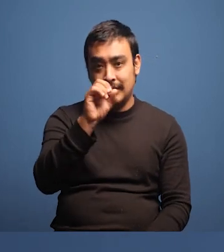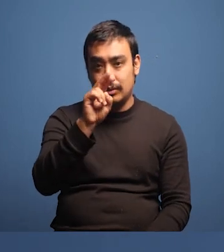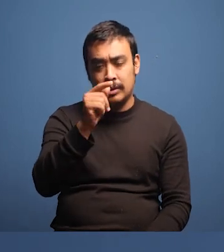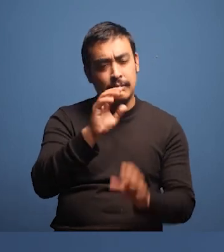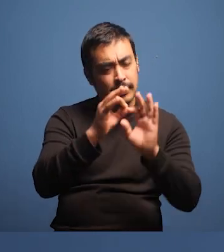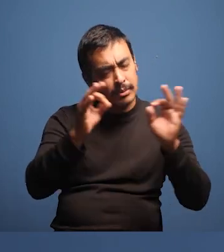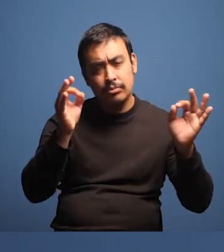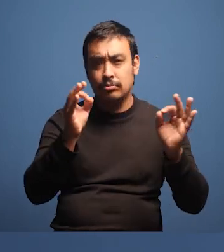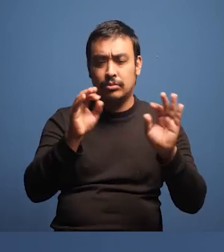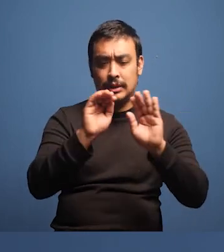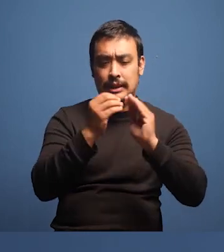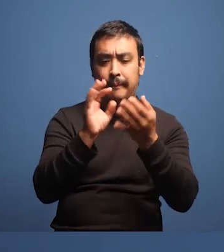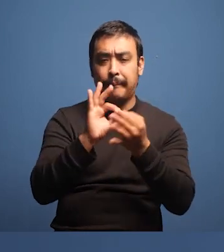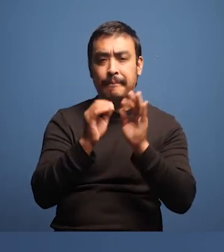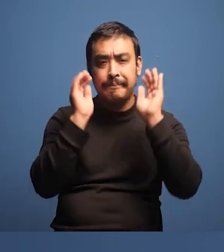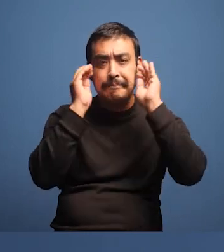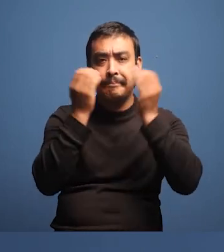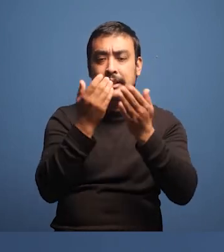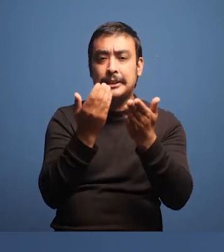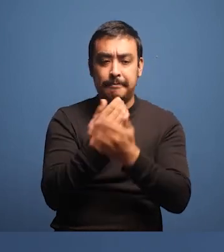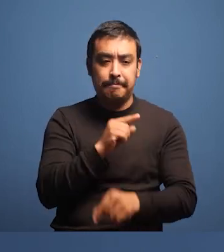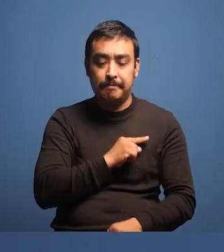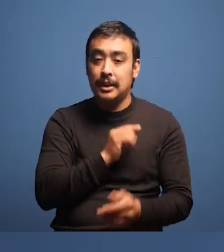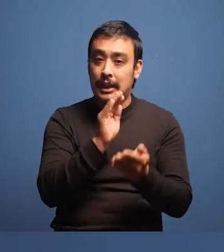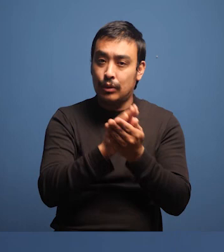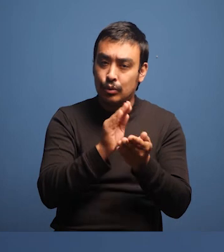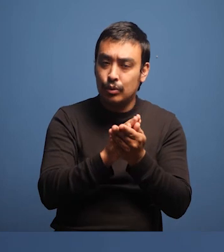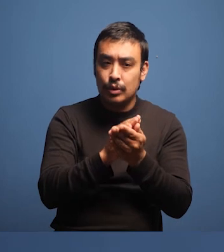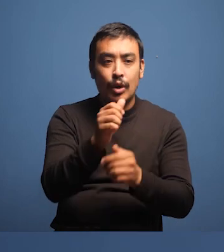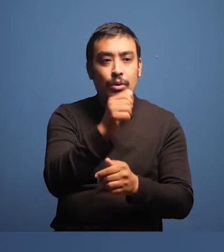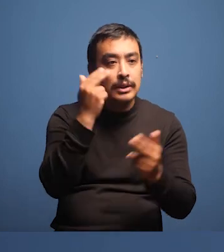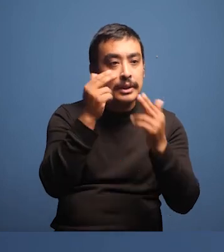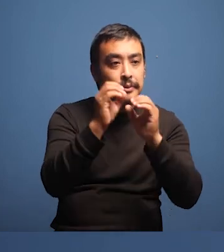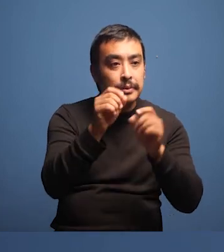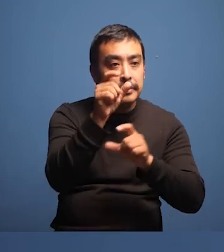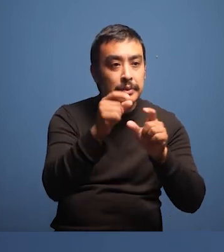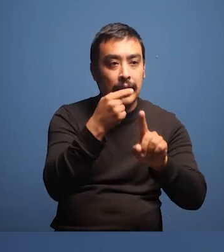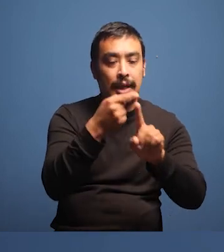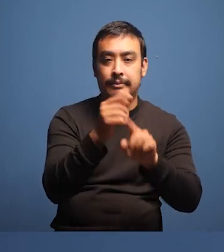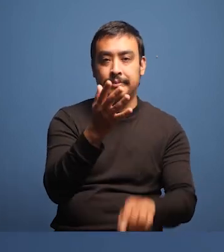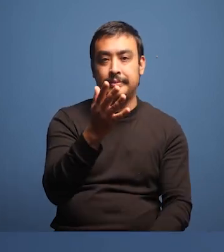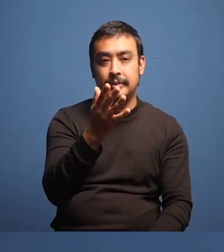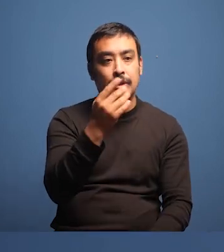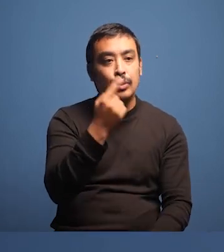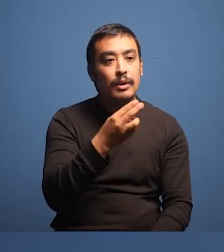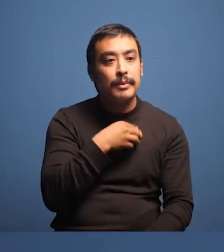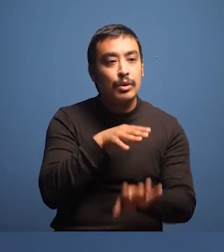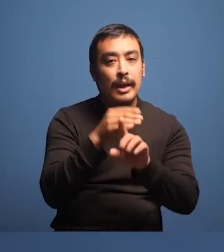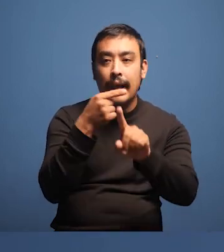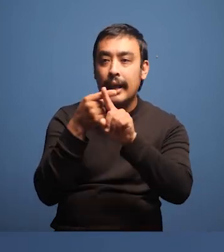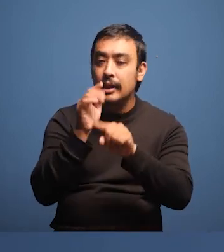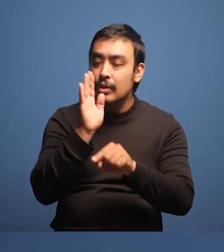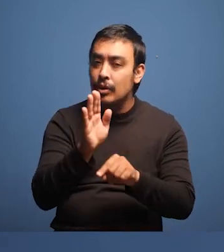एकाउन्ट्सहरुलाई चाहिँ सेक्युर्ड राख्नु प्राइभेट राख्नु र अन्य अनजान व्यक्तिहरुलाई चाहिँ एड नगर्नु। के कस्ता मान्छेहरु चाहिँ तपाईहरुसँग एड हुँदै